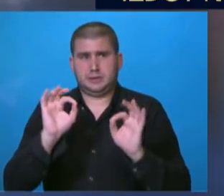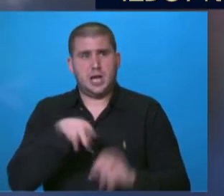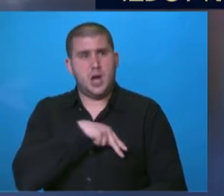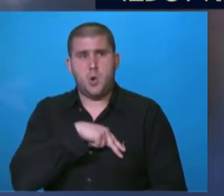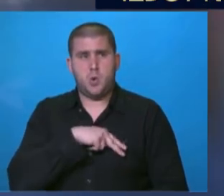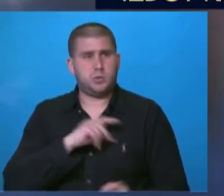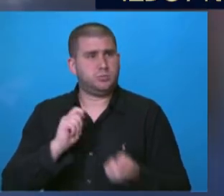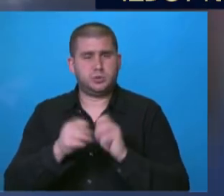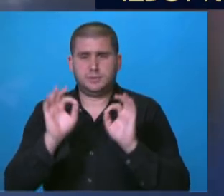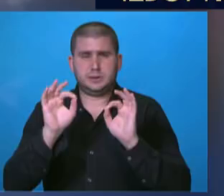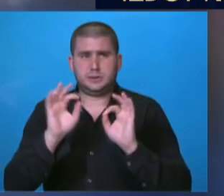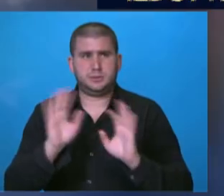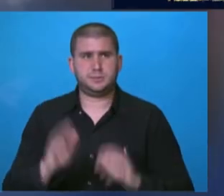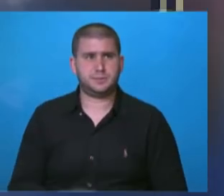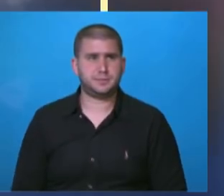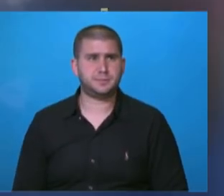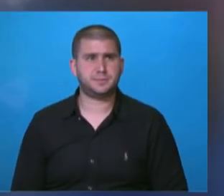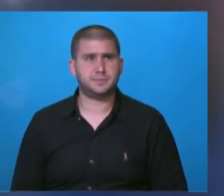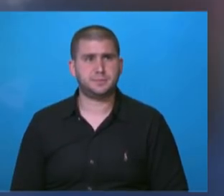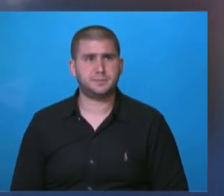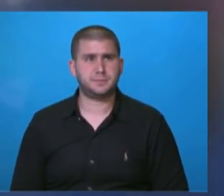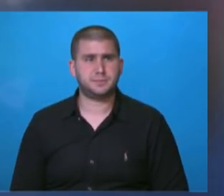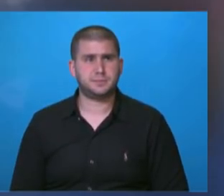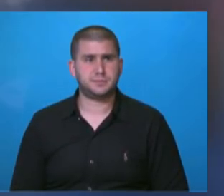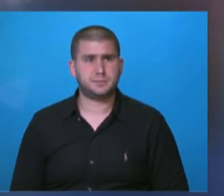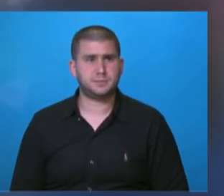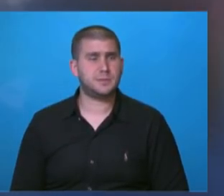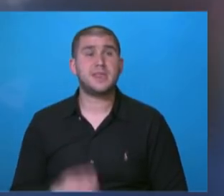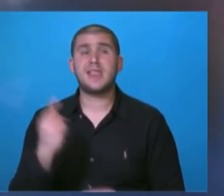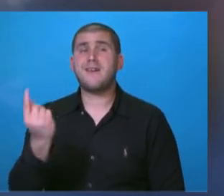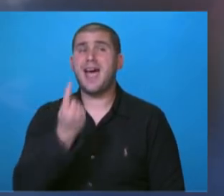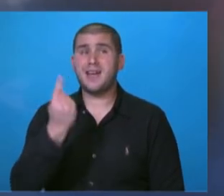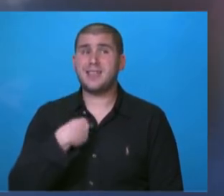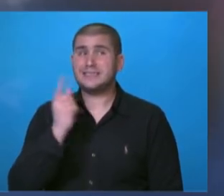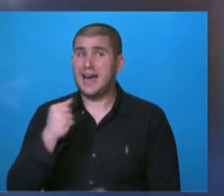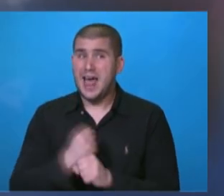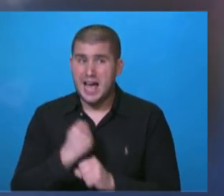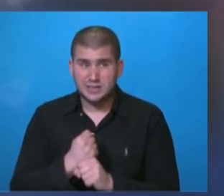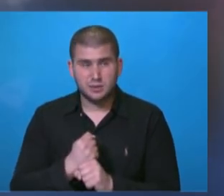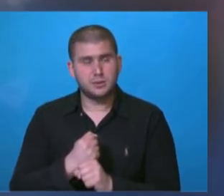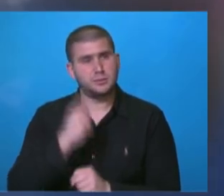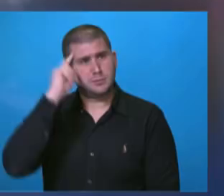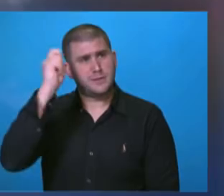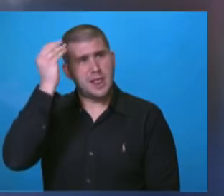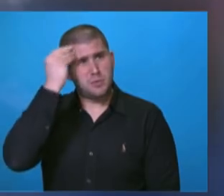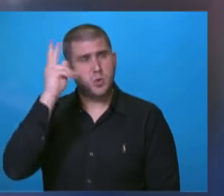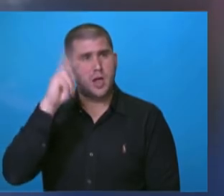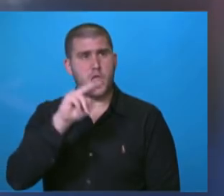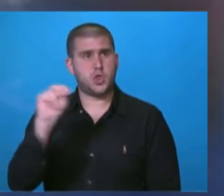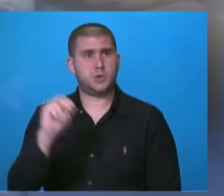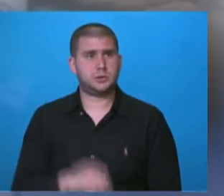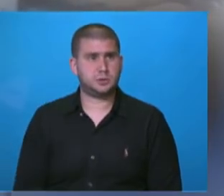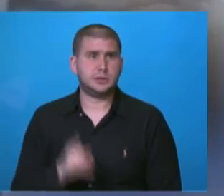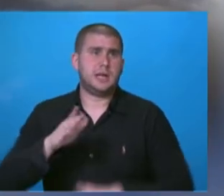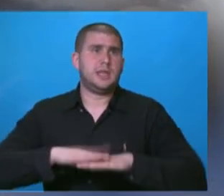Right. Nothing changes with my responsibilities. Right. You know what I'm saying? So only thing I got to do now is get smarter and educate myself more. True. Mm-hmm. I